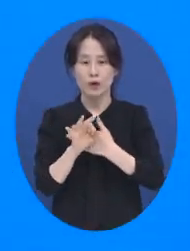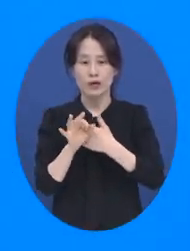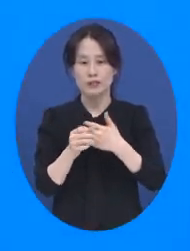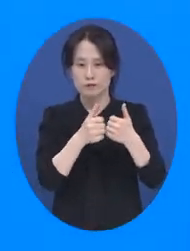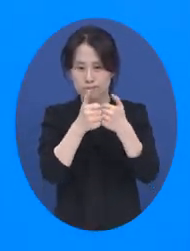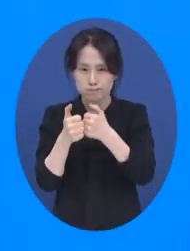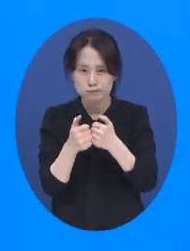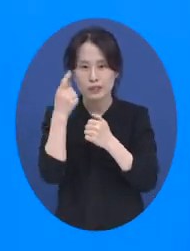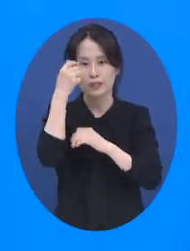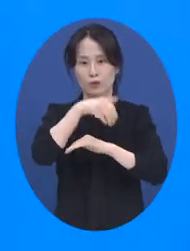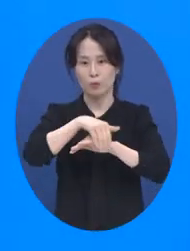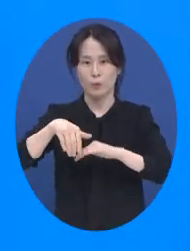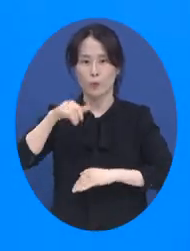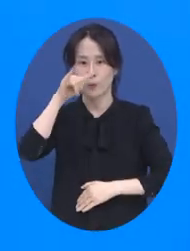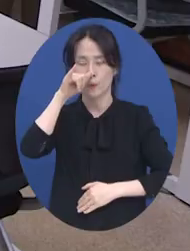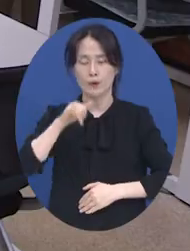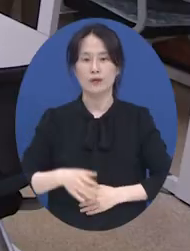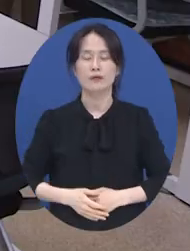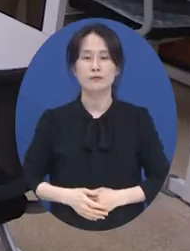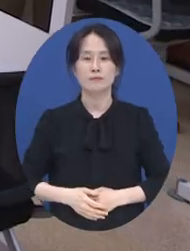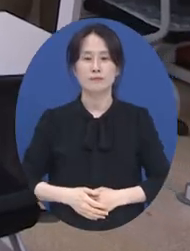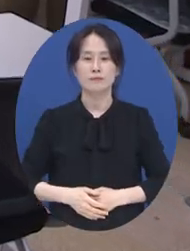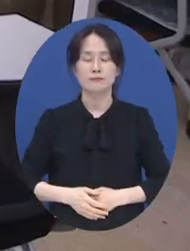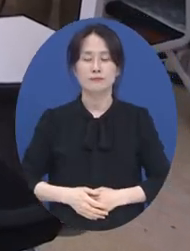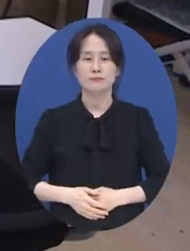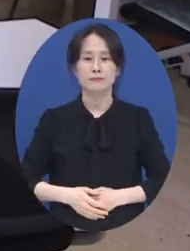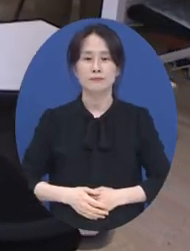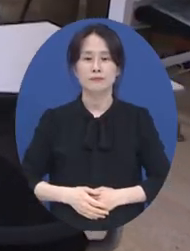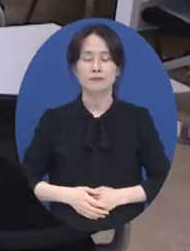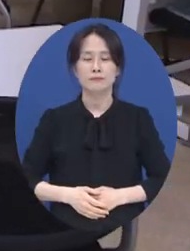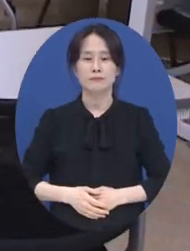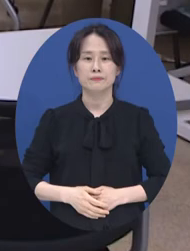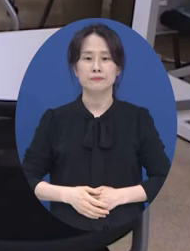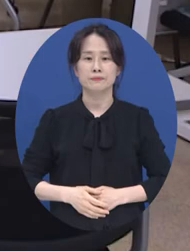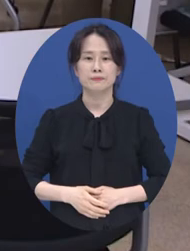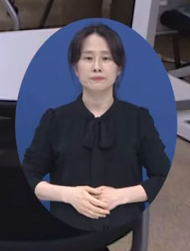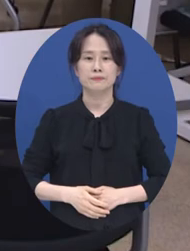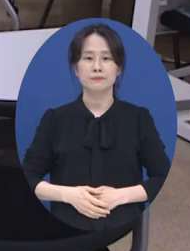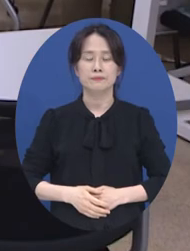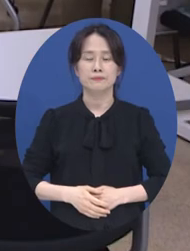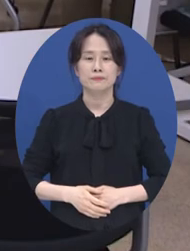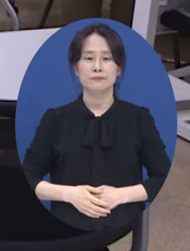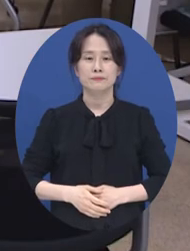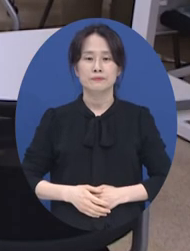제351회 임시회에서 심의될 예정입니다. 경기CTV 최창순입니다.